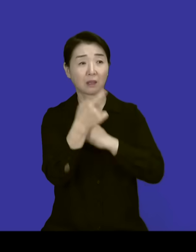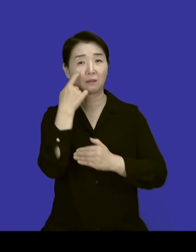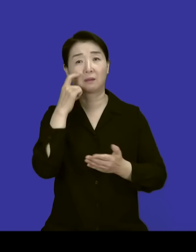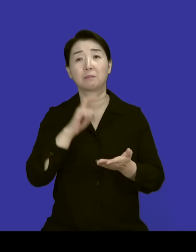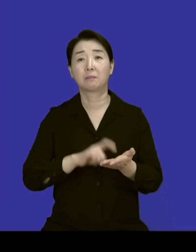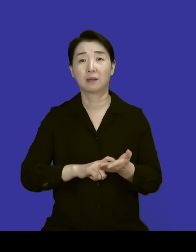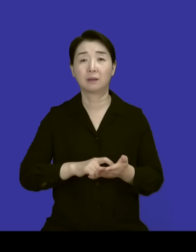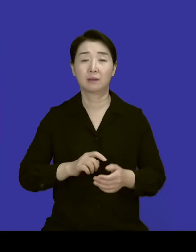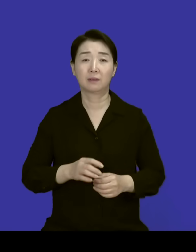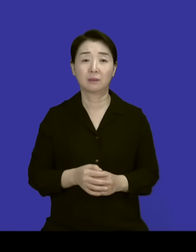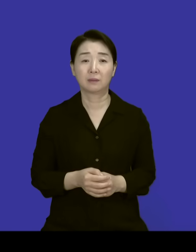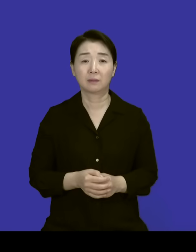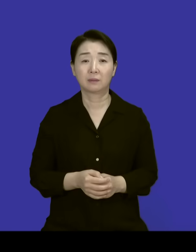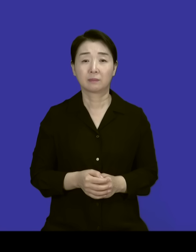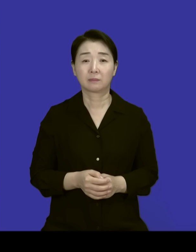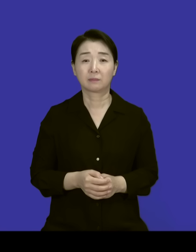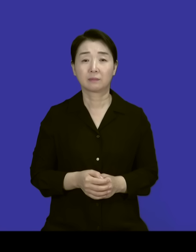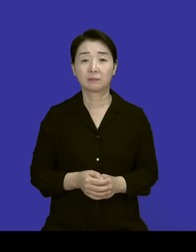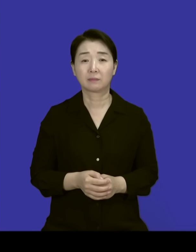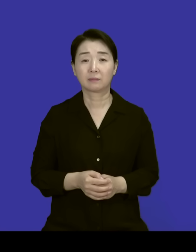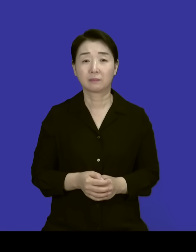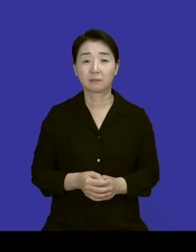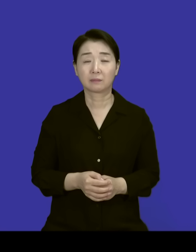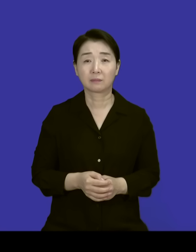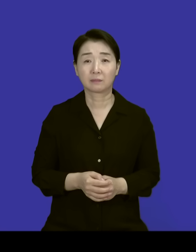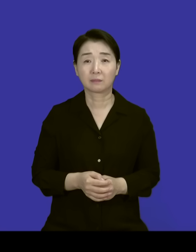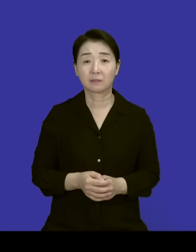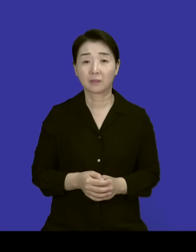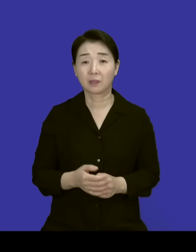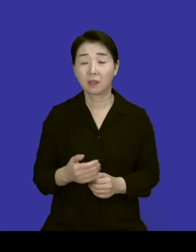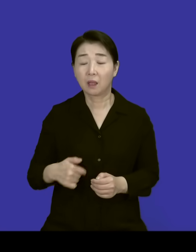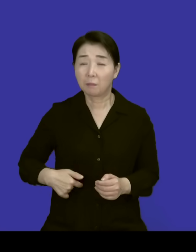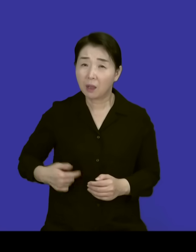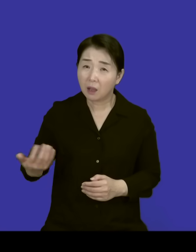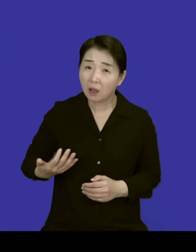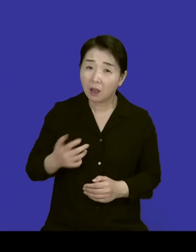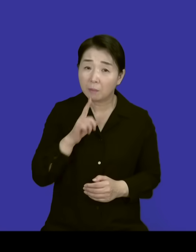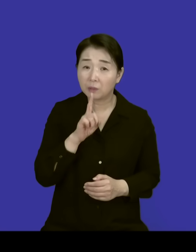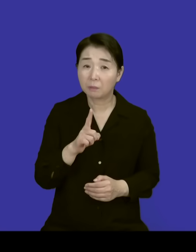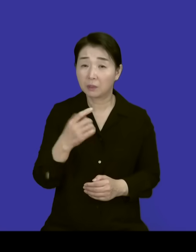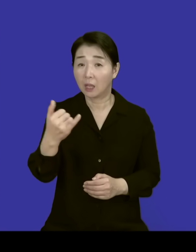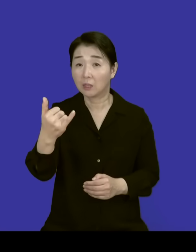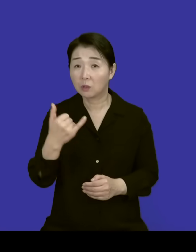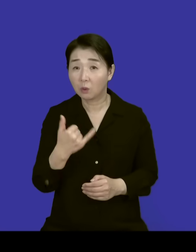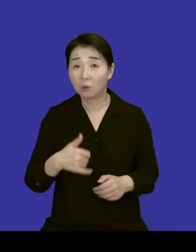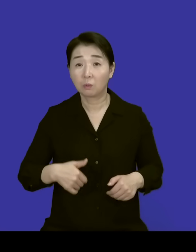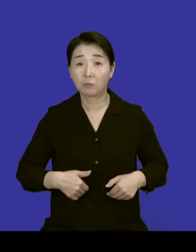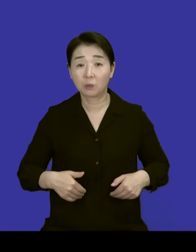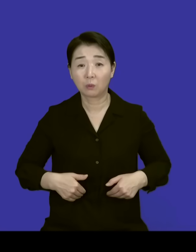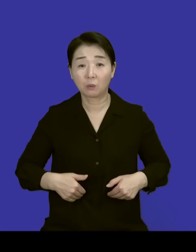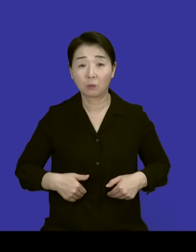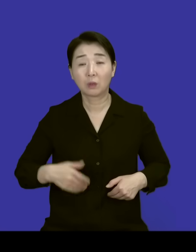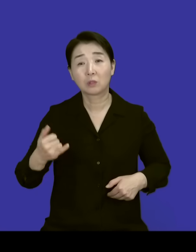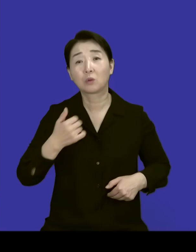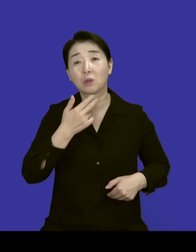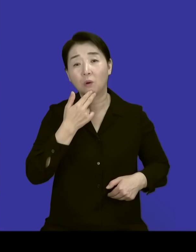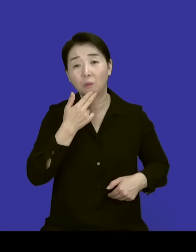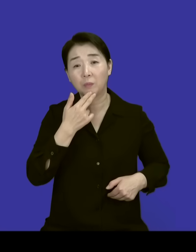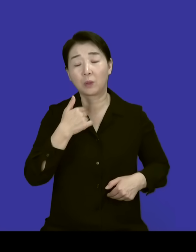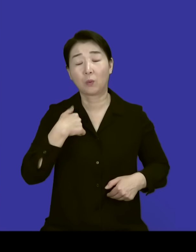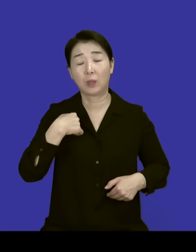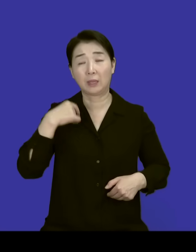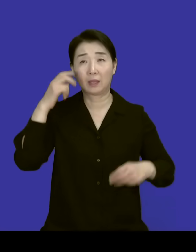발견되신 거예요? 그 아프시다고 그러더래요 배가. 예, 예. 그럼 저한테 전화를 했어야 되는데 전화를 안 한 거예요. 예. 제가